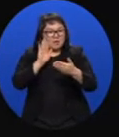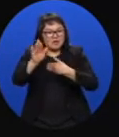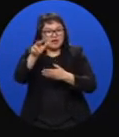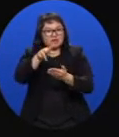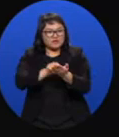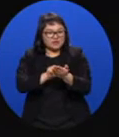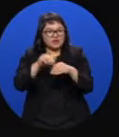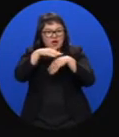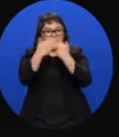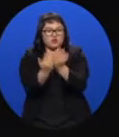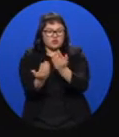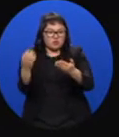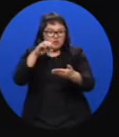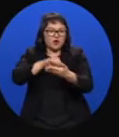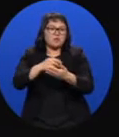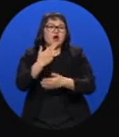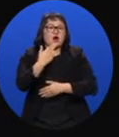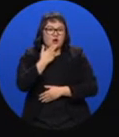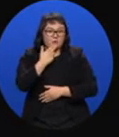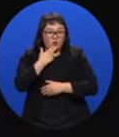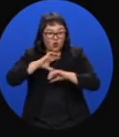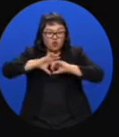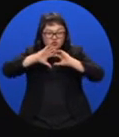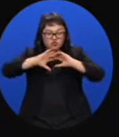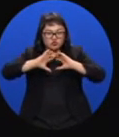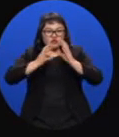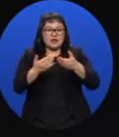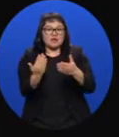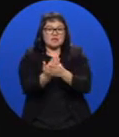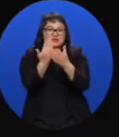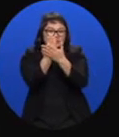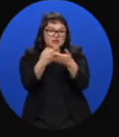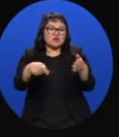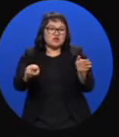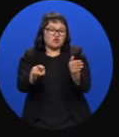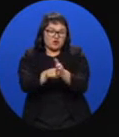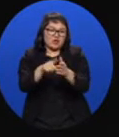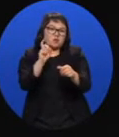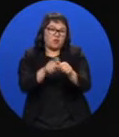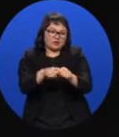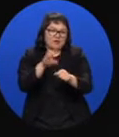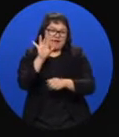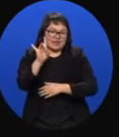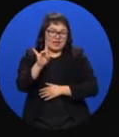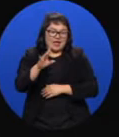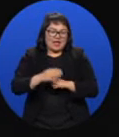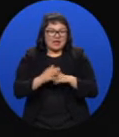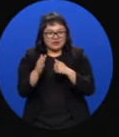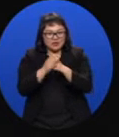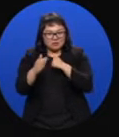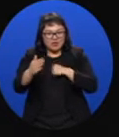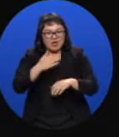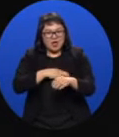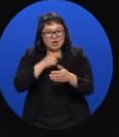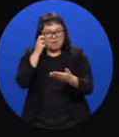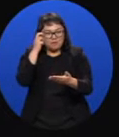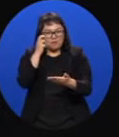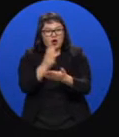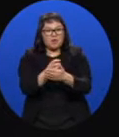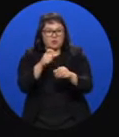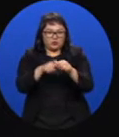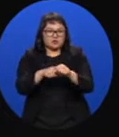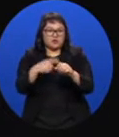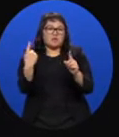문제가 담겨져 있지 않고 국가를 발전시키기 위한 수단으로 만들어져 있습니다. 그래서 저는 법의 제1목적을 바꿔야